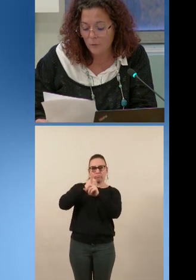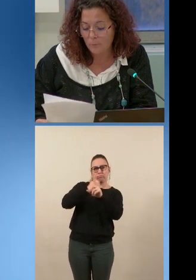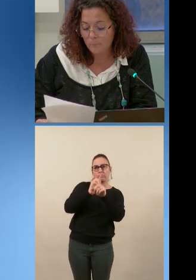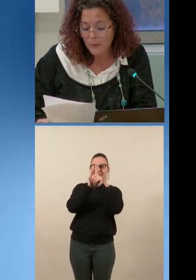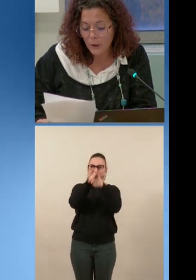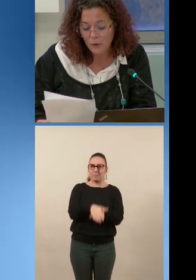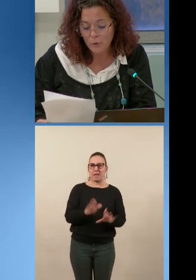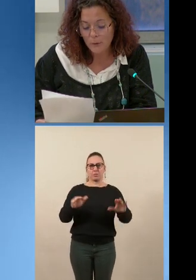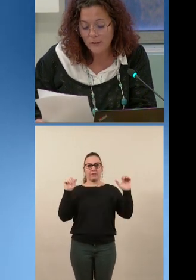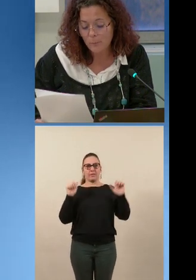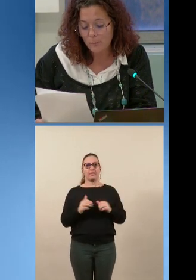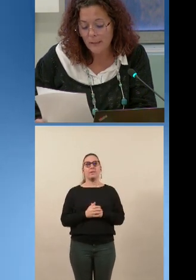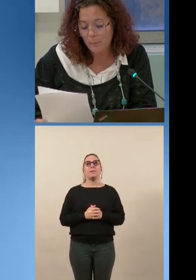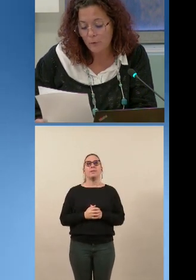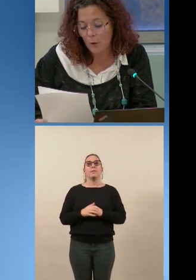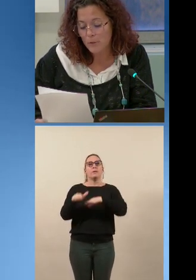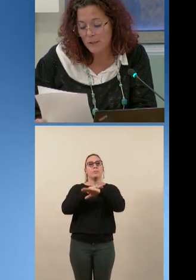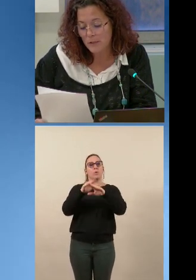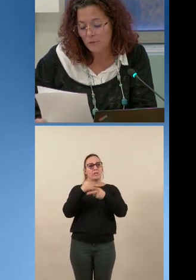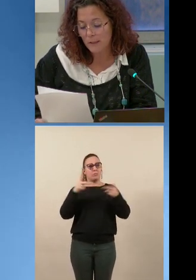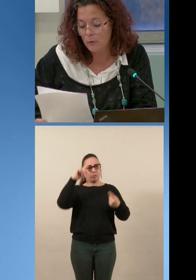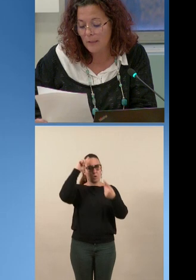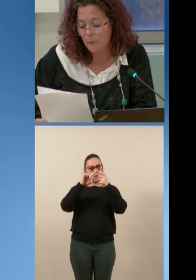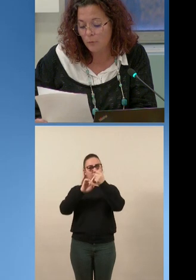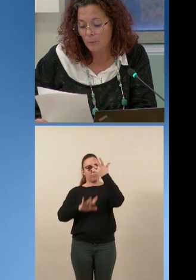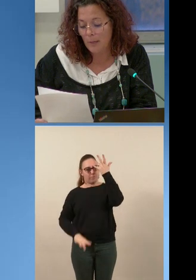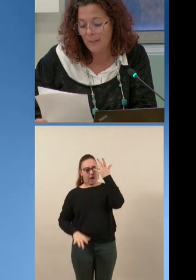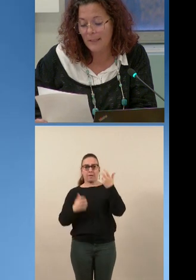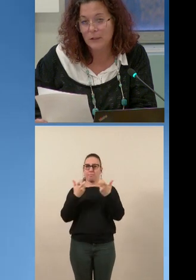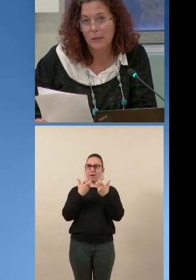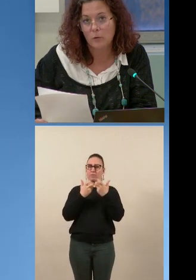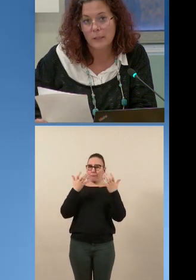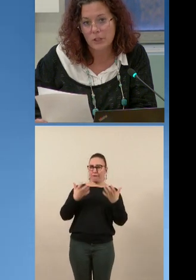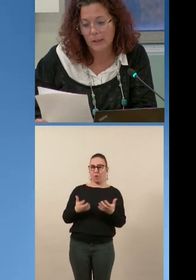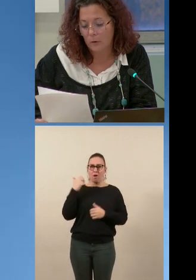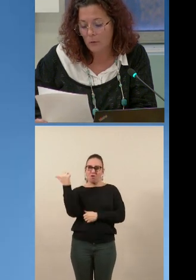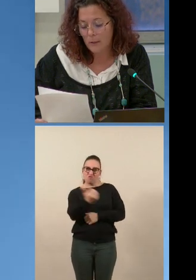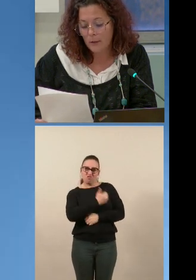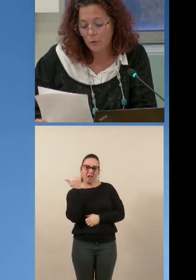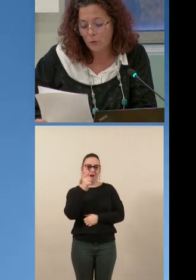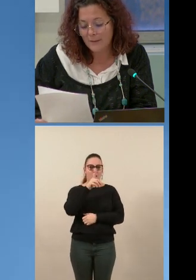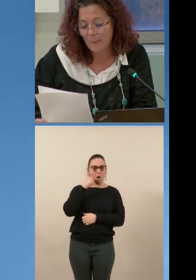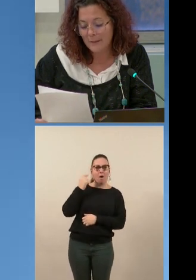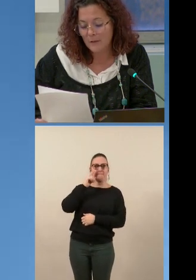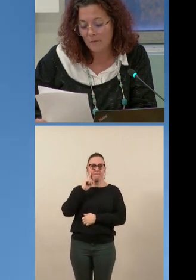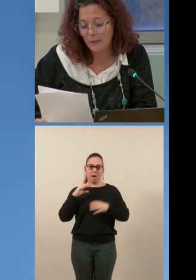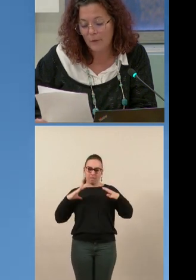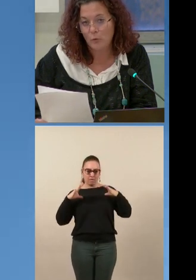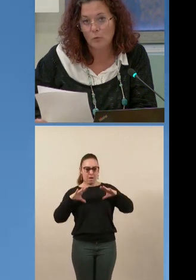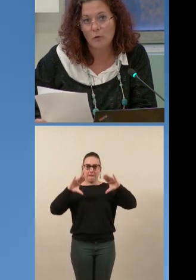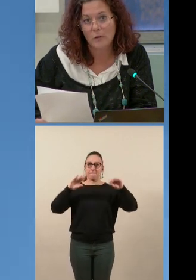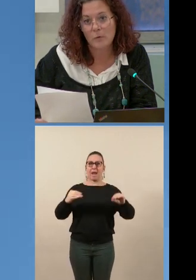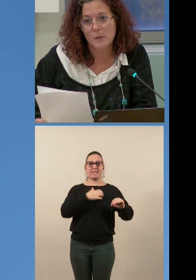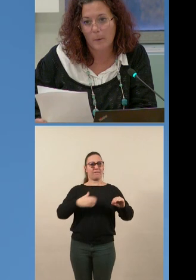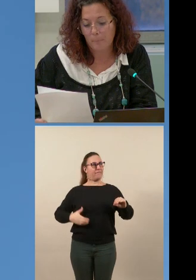discriminations notre politique publique a plusieurs objectifs et notamment celui de permettre à chacune et chacun de trouver sa place dans la ville et